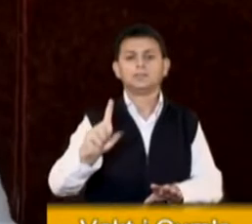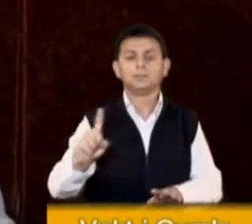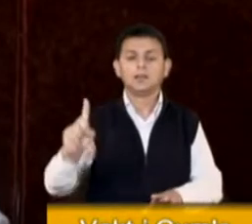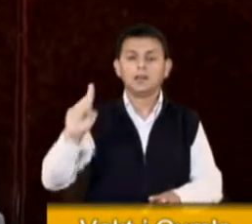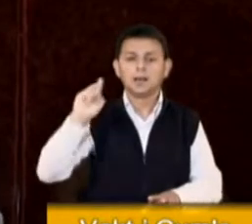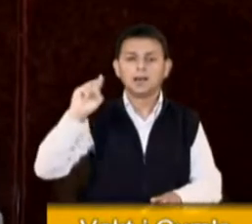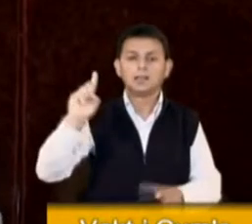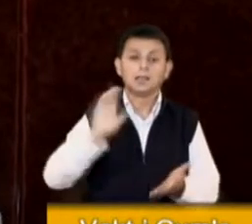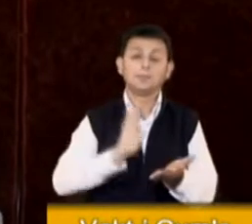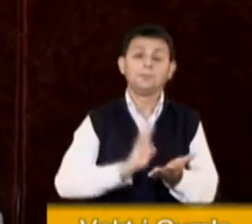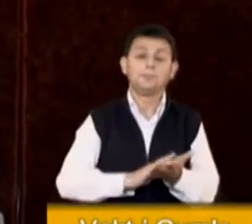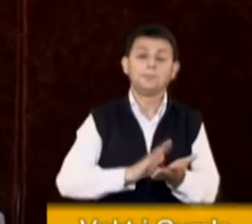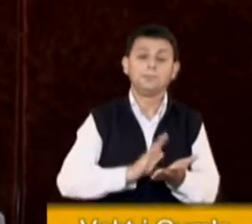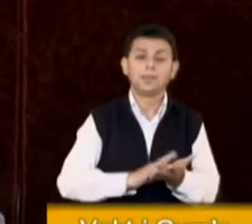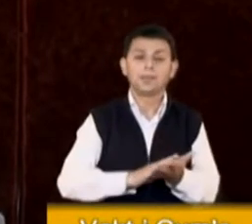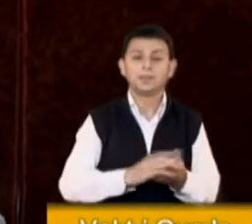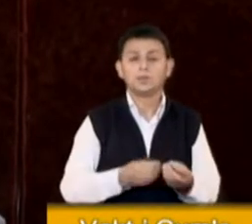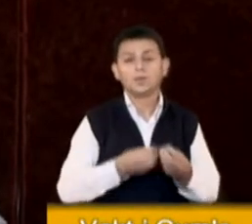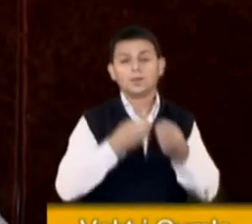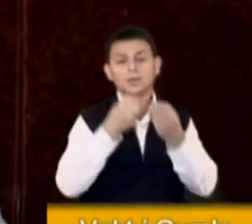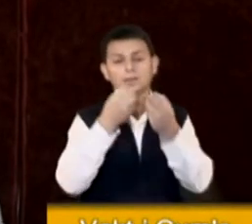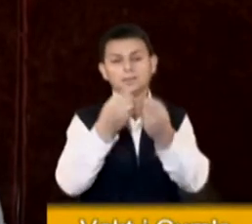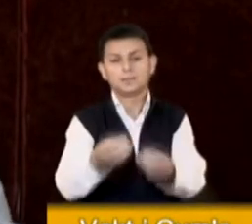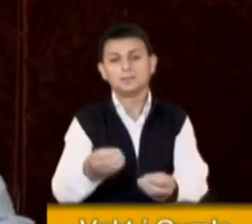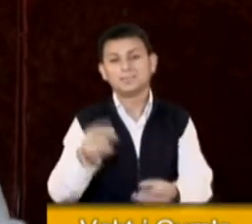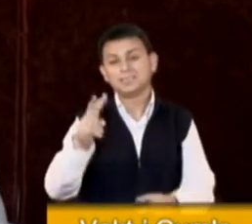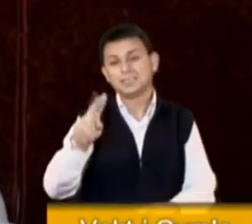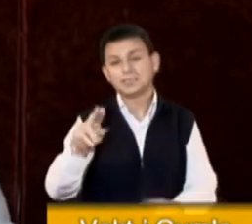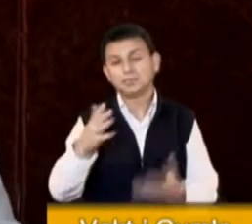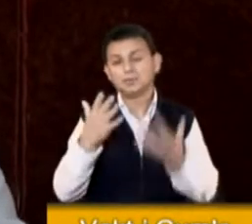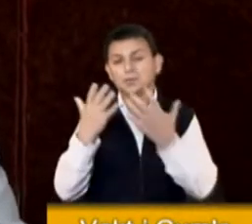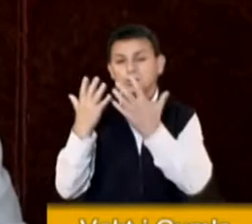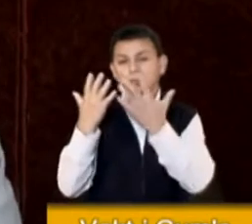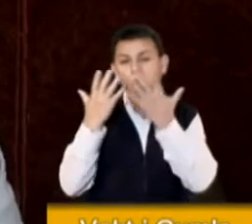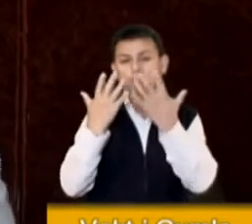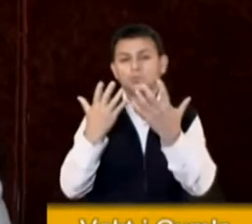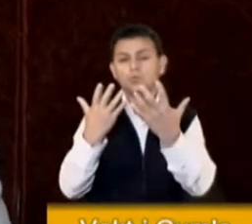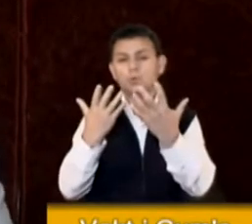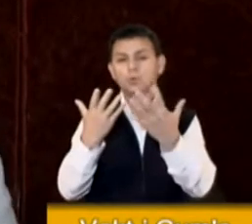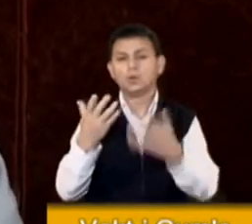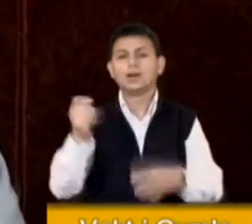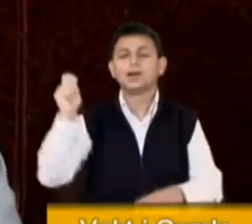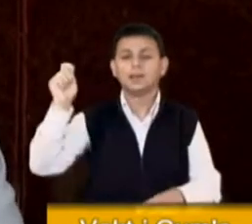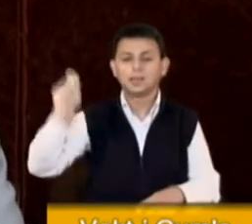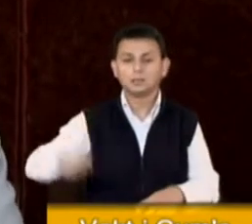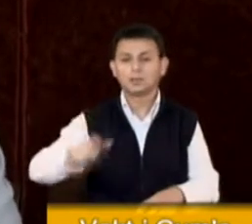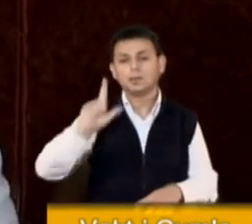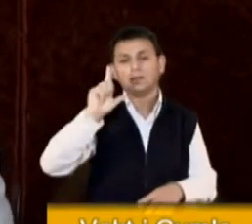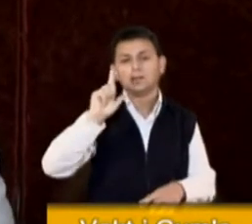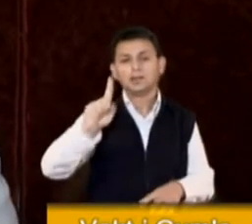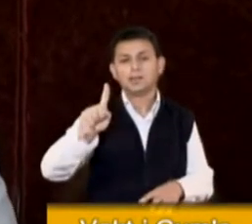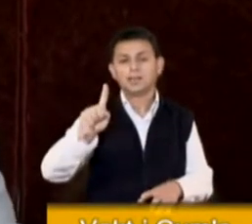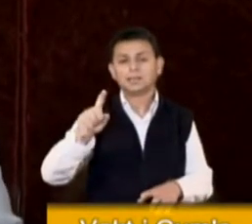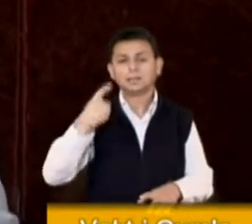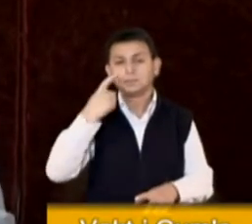halikin, Allahümme barik fih gibi dualarla, bereket dualarıyla ondan